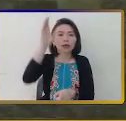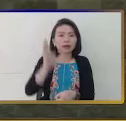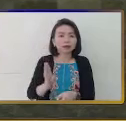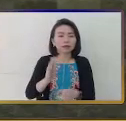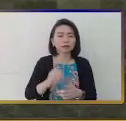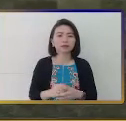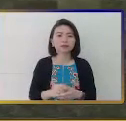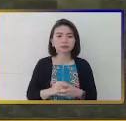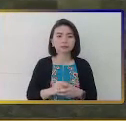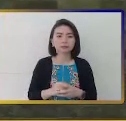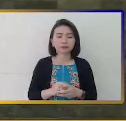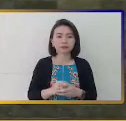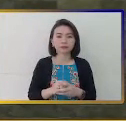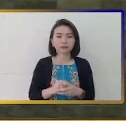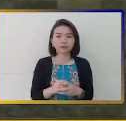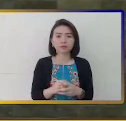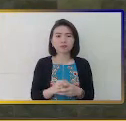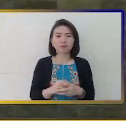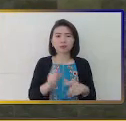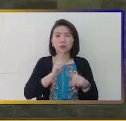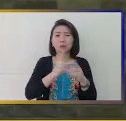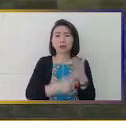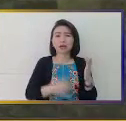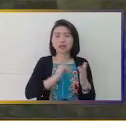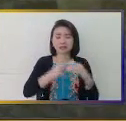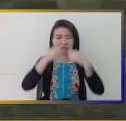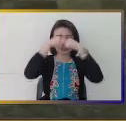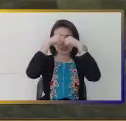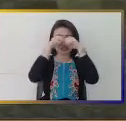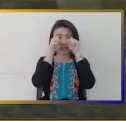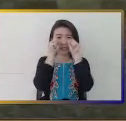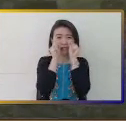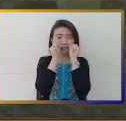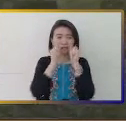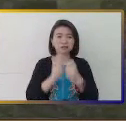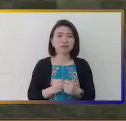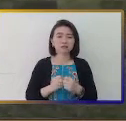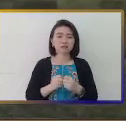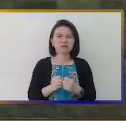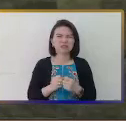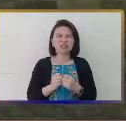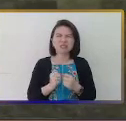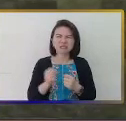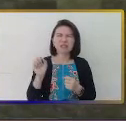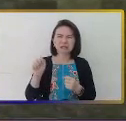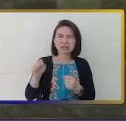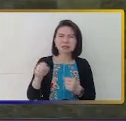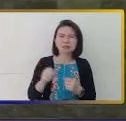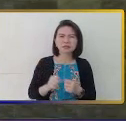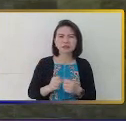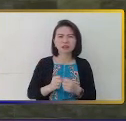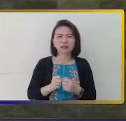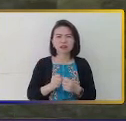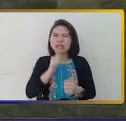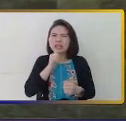No? At ang nakakalungkot, hindi naman sa hindi po natin, hindi naman sa tinatago